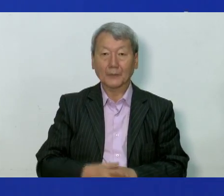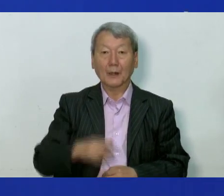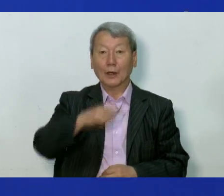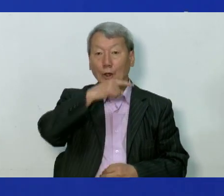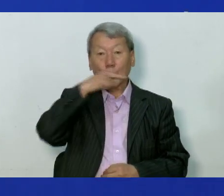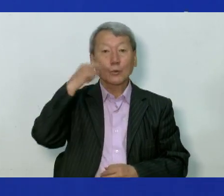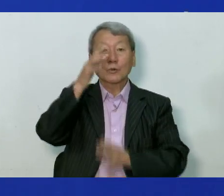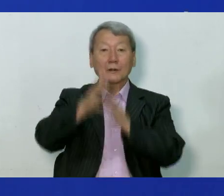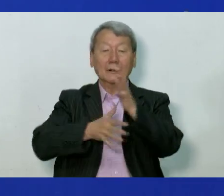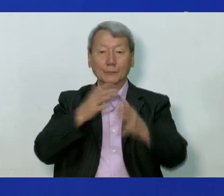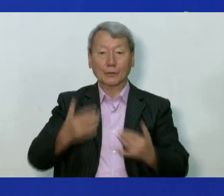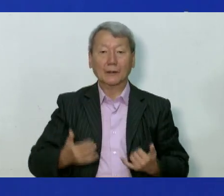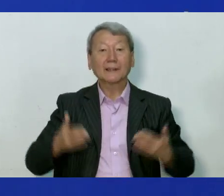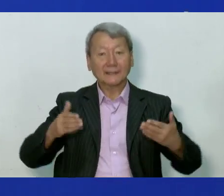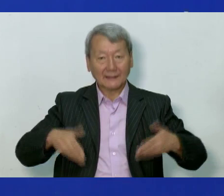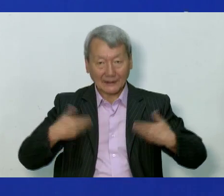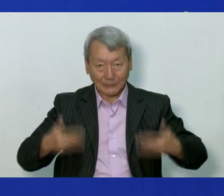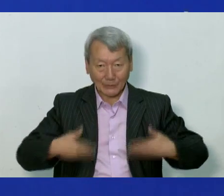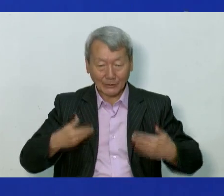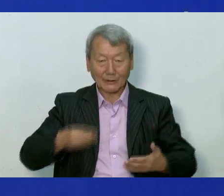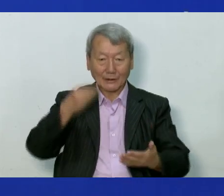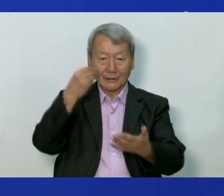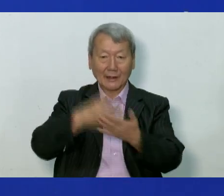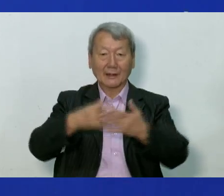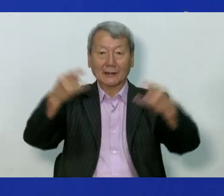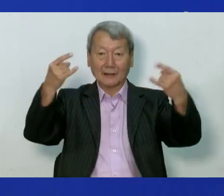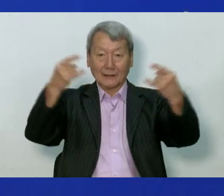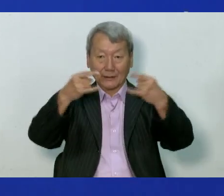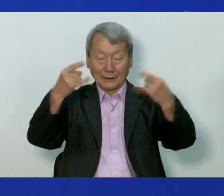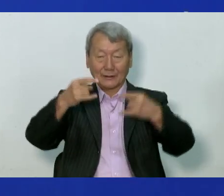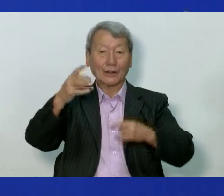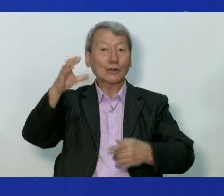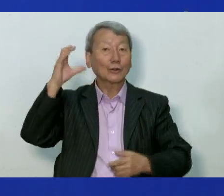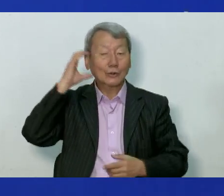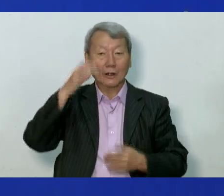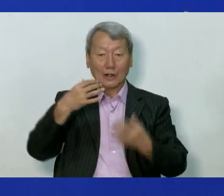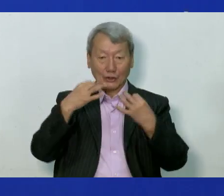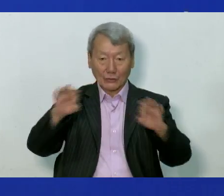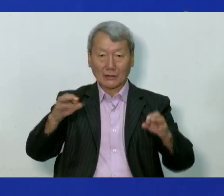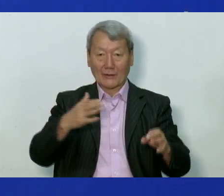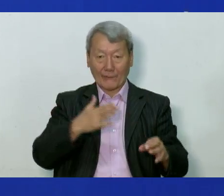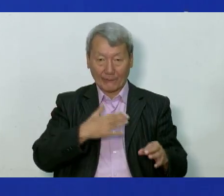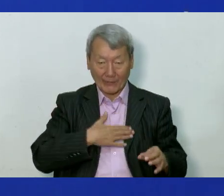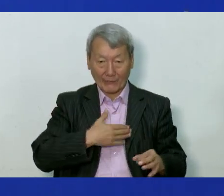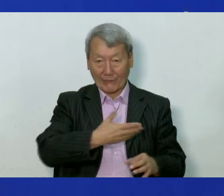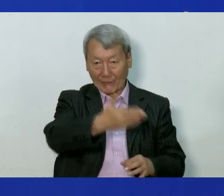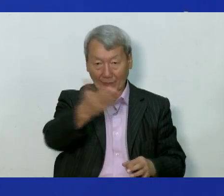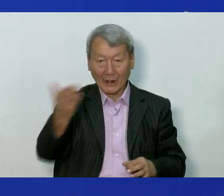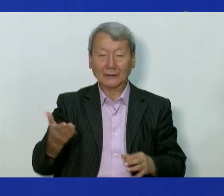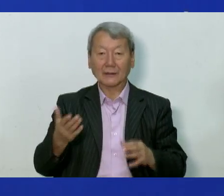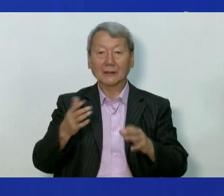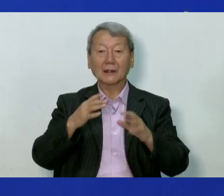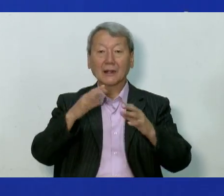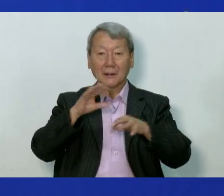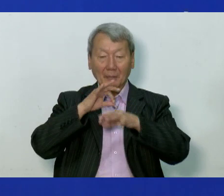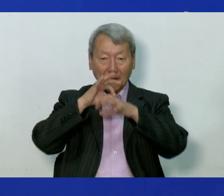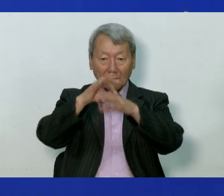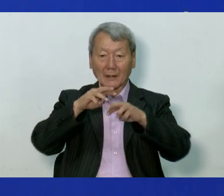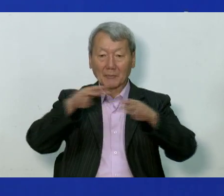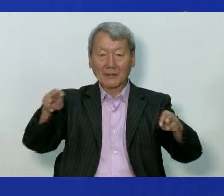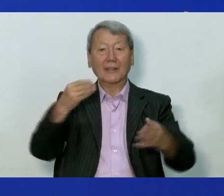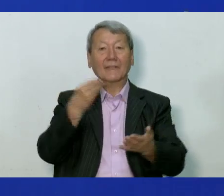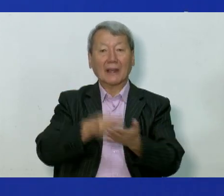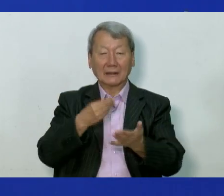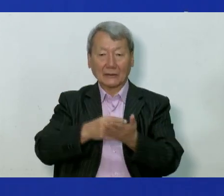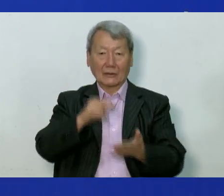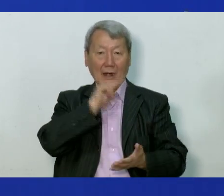Здравствуйте, уважаемые зрители, слушатели. Позвольте вас ознакомить с проводимой Министерством